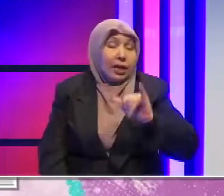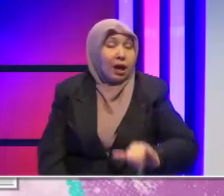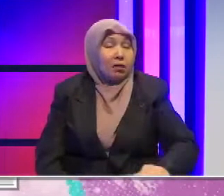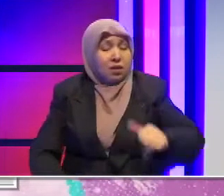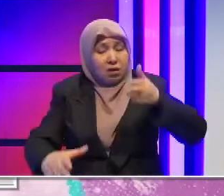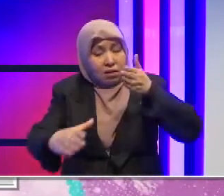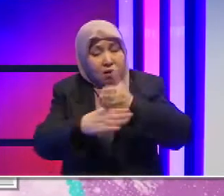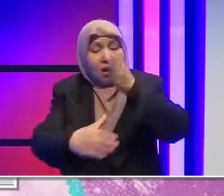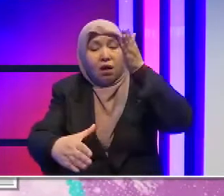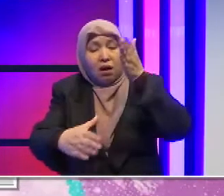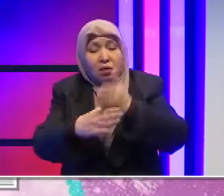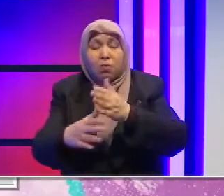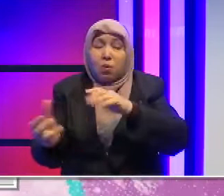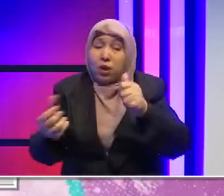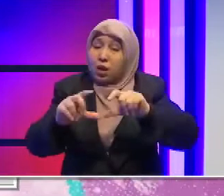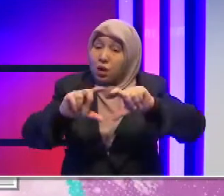يقاتلون